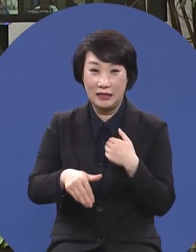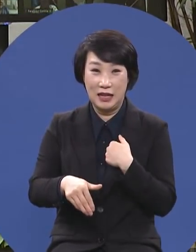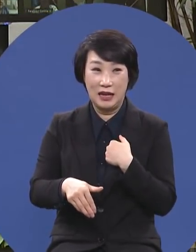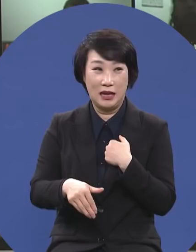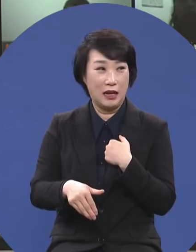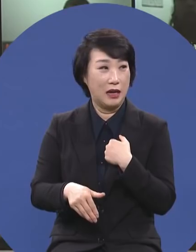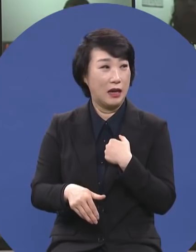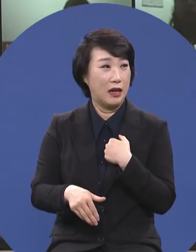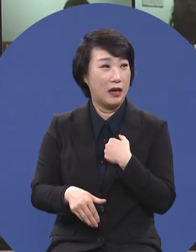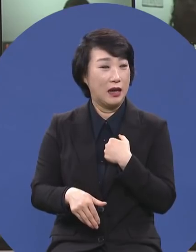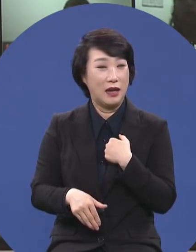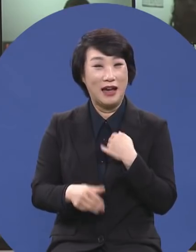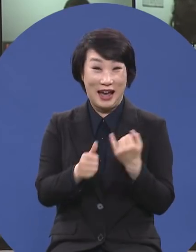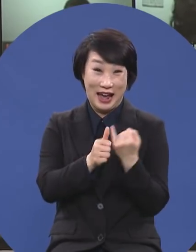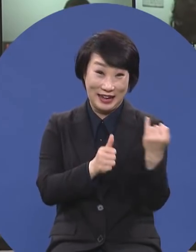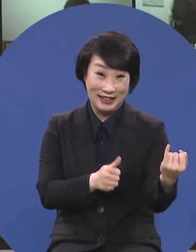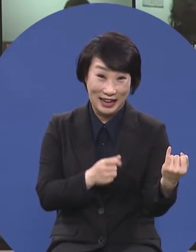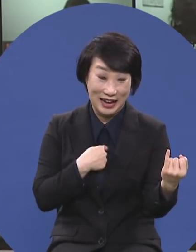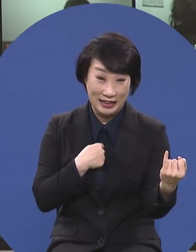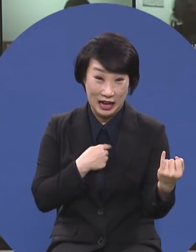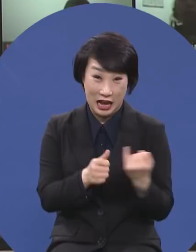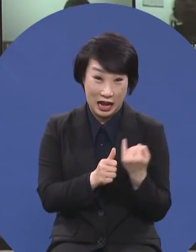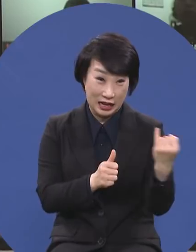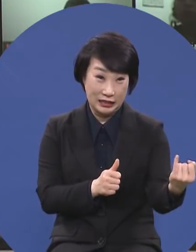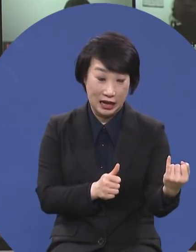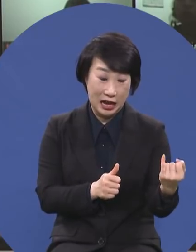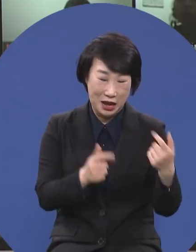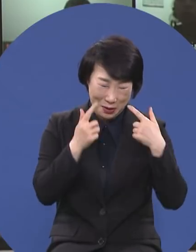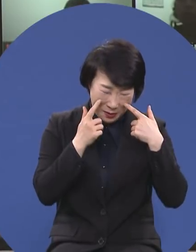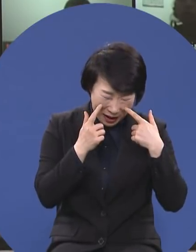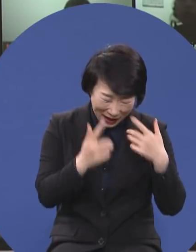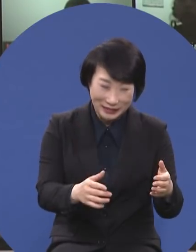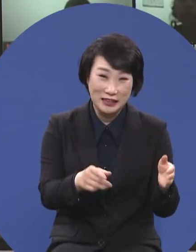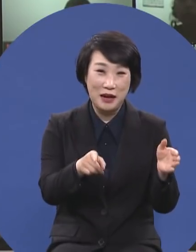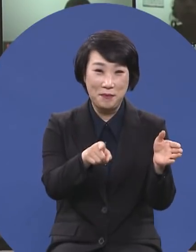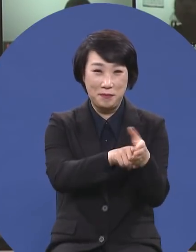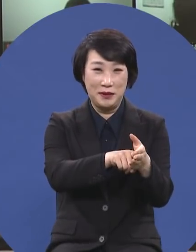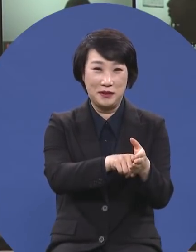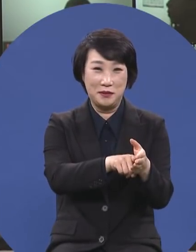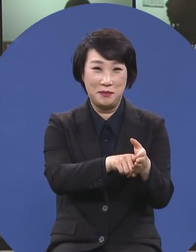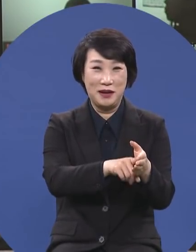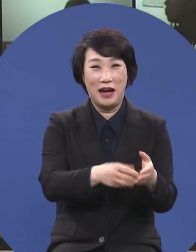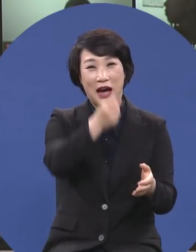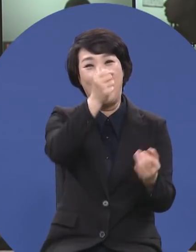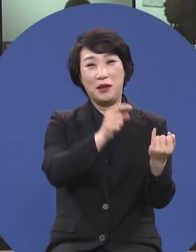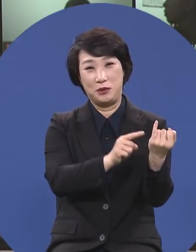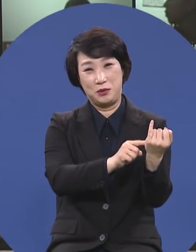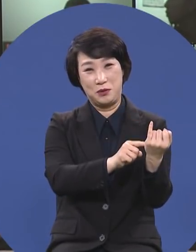우리 사모가 자기 확신에 찬 믿음으로